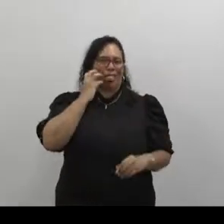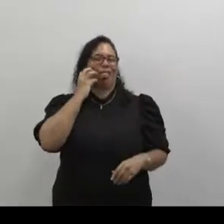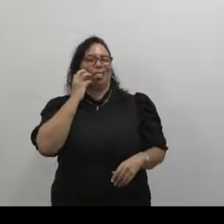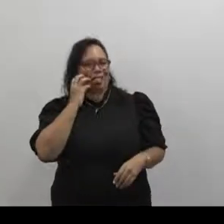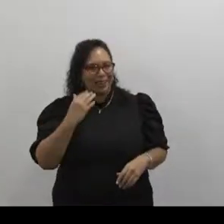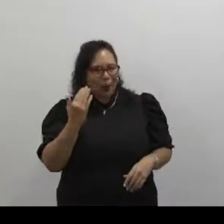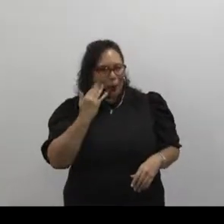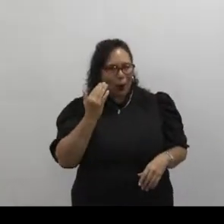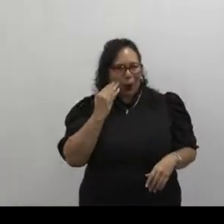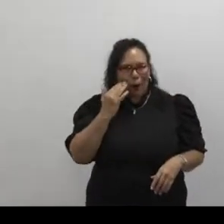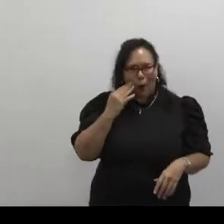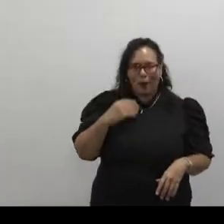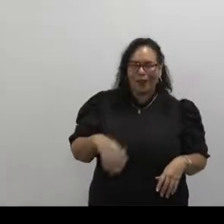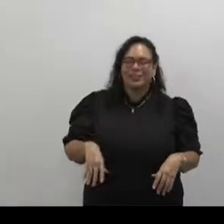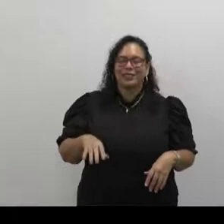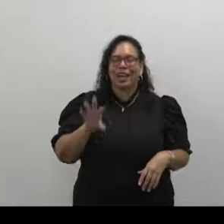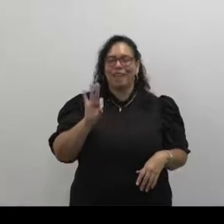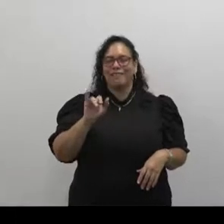គោលដៅដំណើរការលទ្ធផលអនុសាសន៍របាយការណ៍ការធ្វើនយោបាយហើយនិងចំណេះទូទៅ